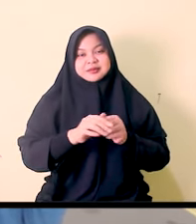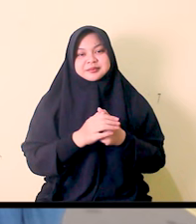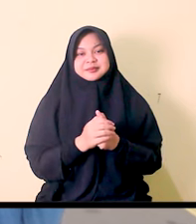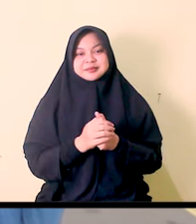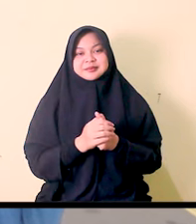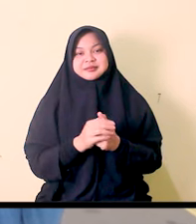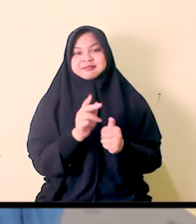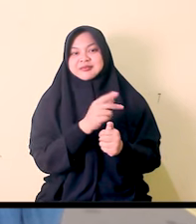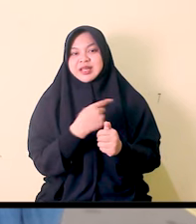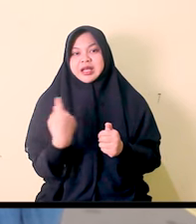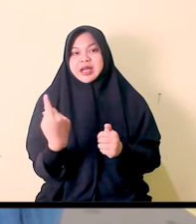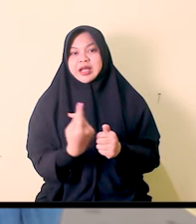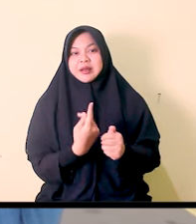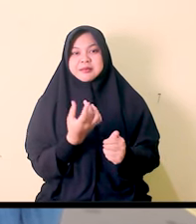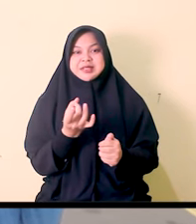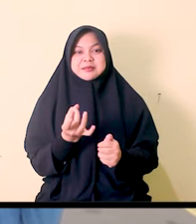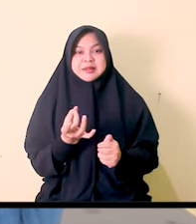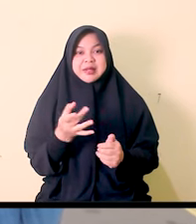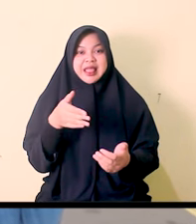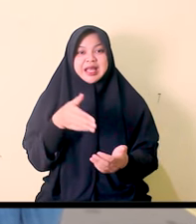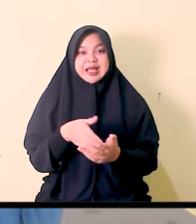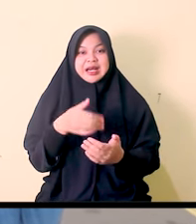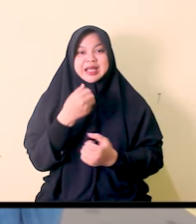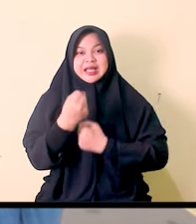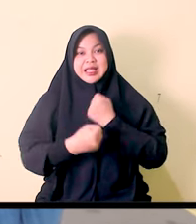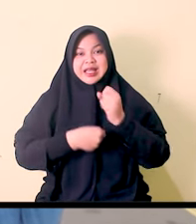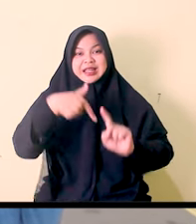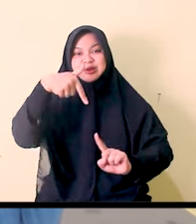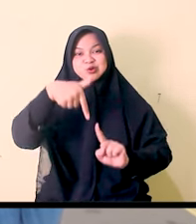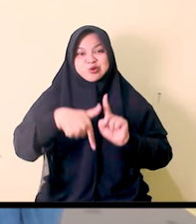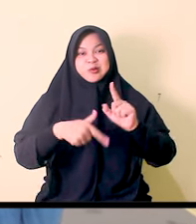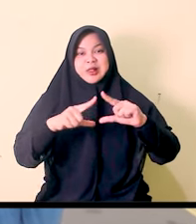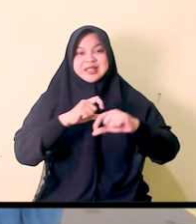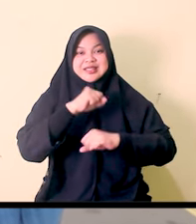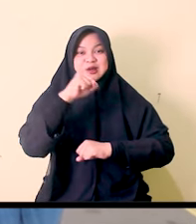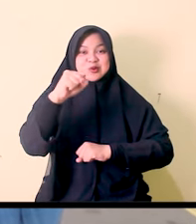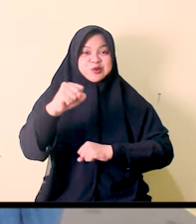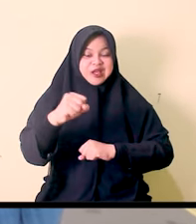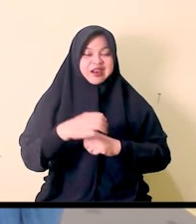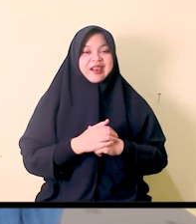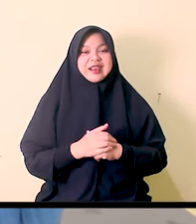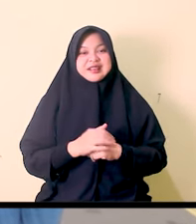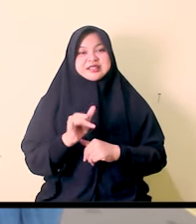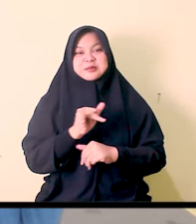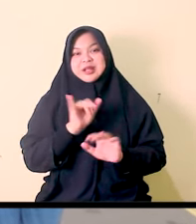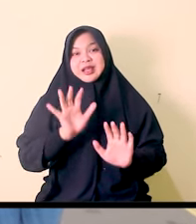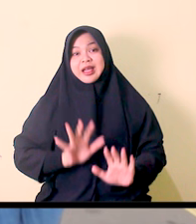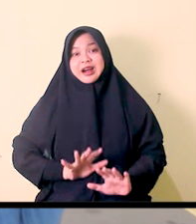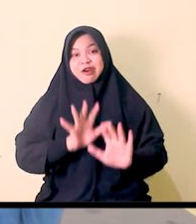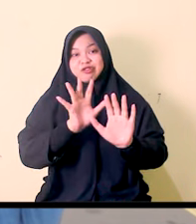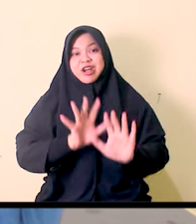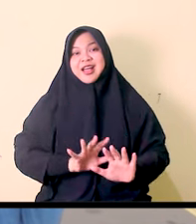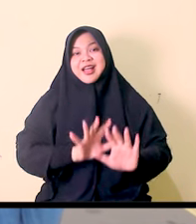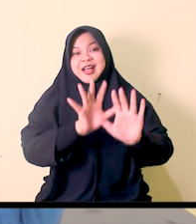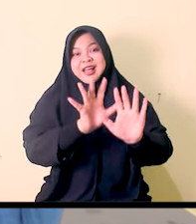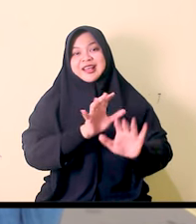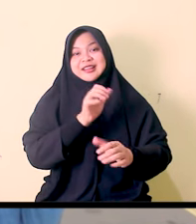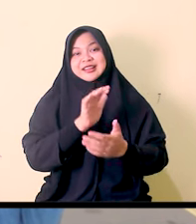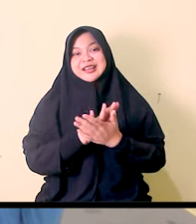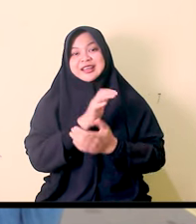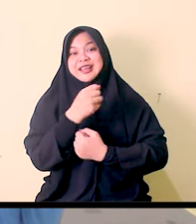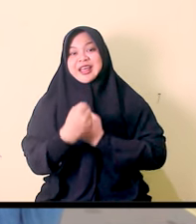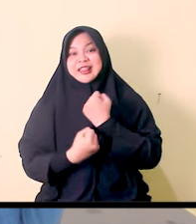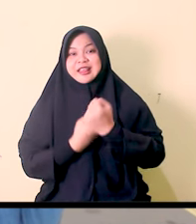terdepan betul kami sebentar lagi ada kegiatan 17 seperti karnaval dan eh kegiatan